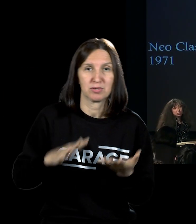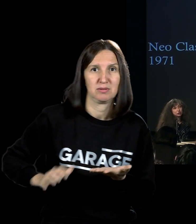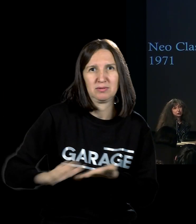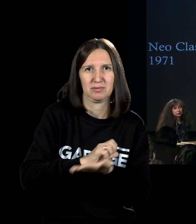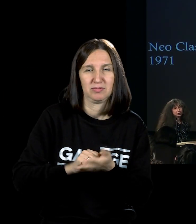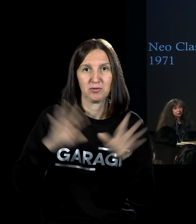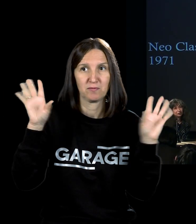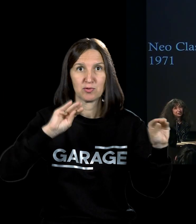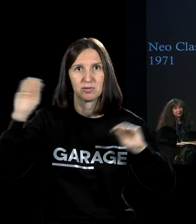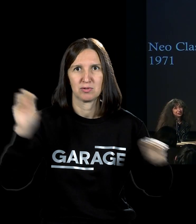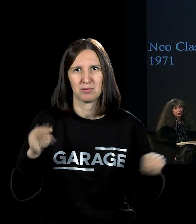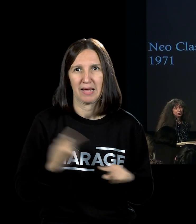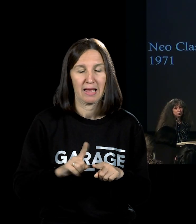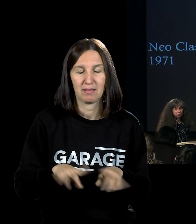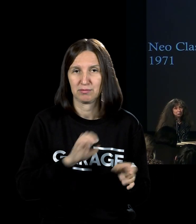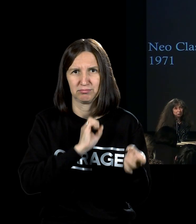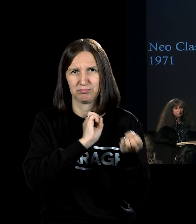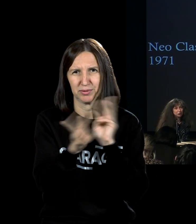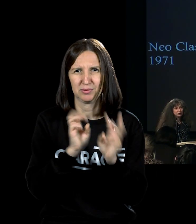оказалось, что это опасно достаточно.